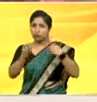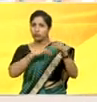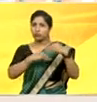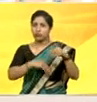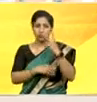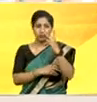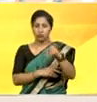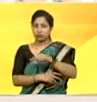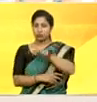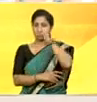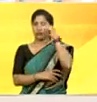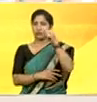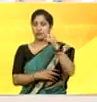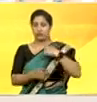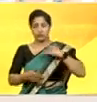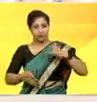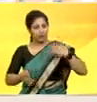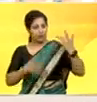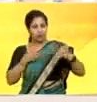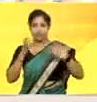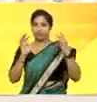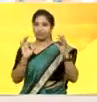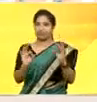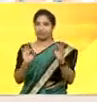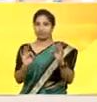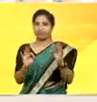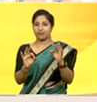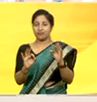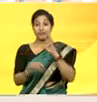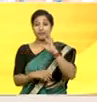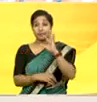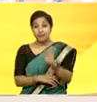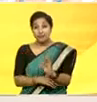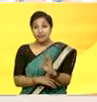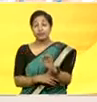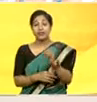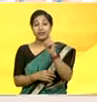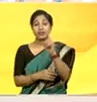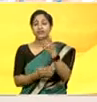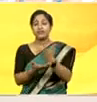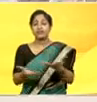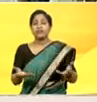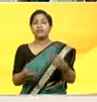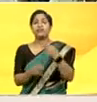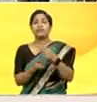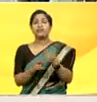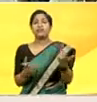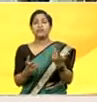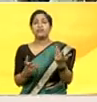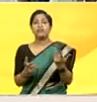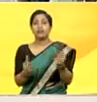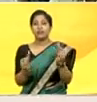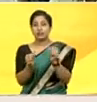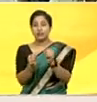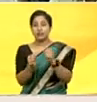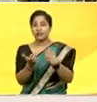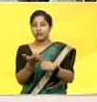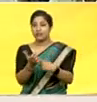तो गर्व से भर जाना स्वाभाविक है। ऐसा ही एक प्रोडक्ट है अराकू